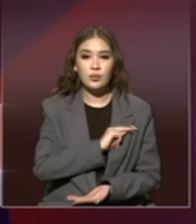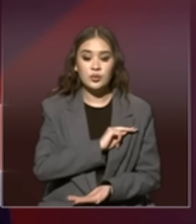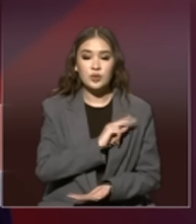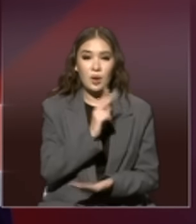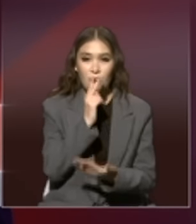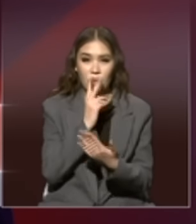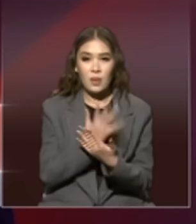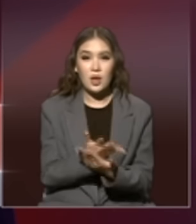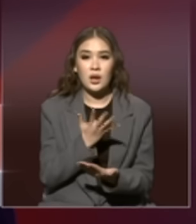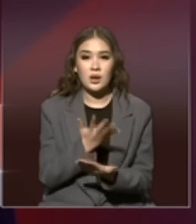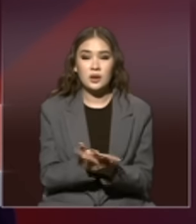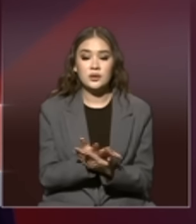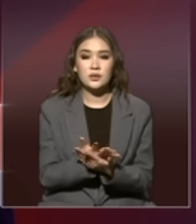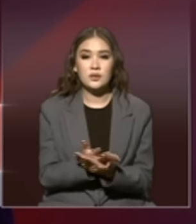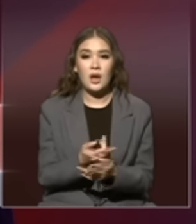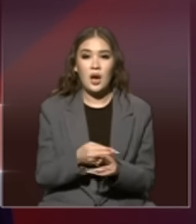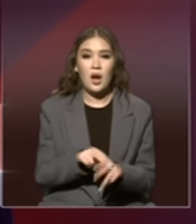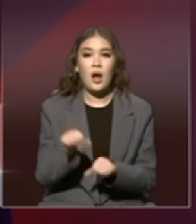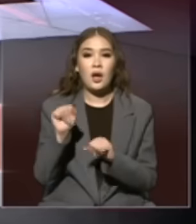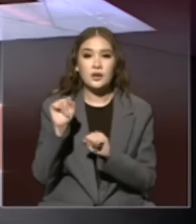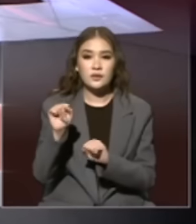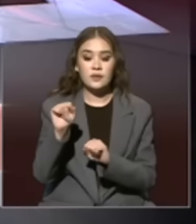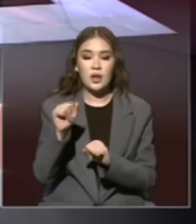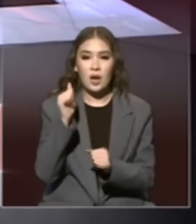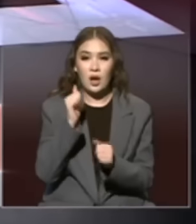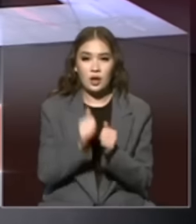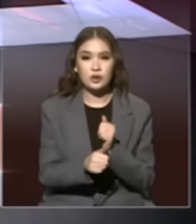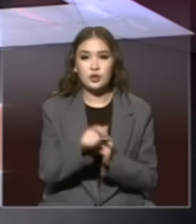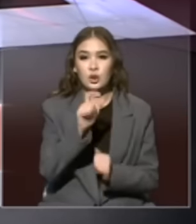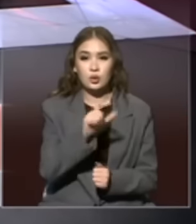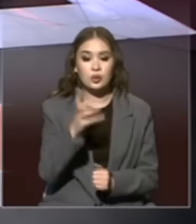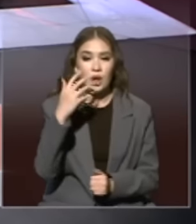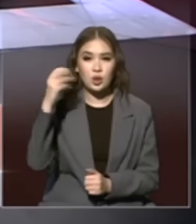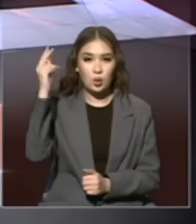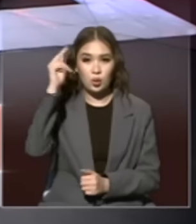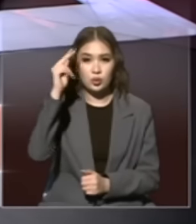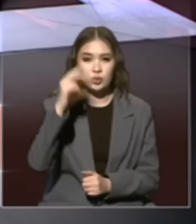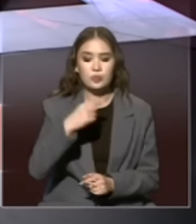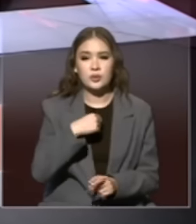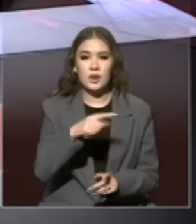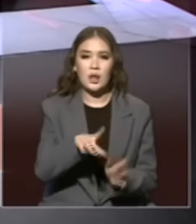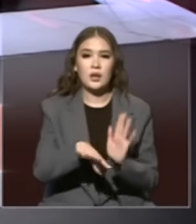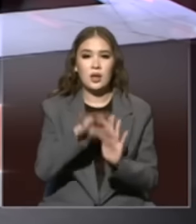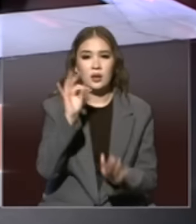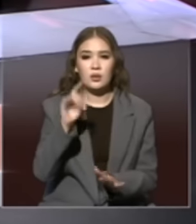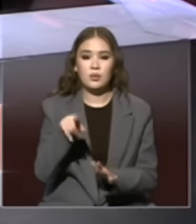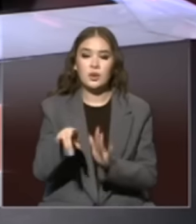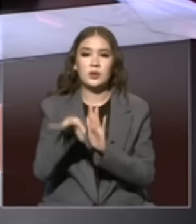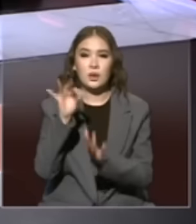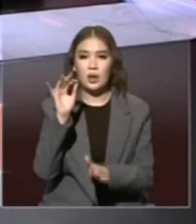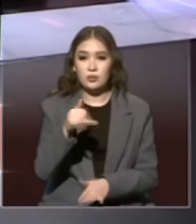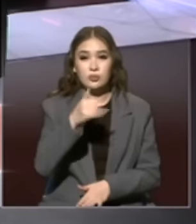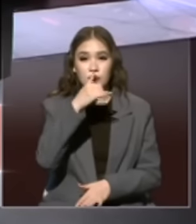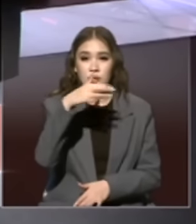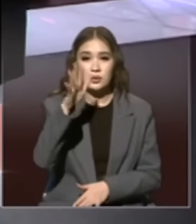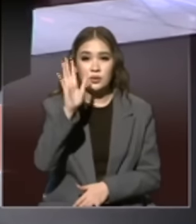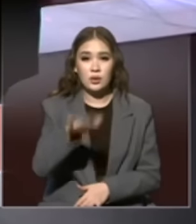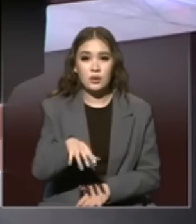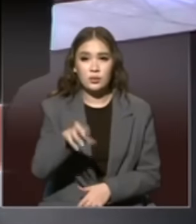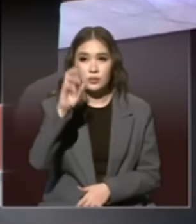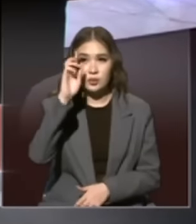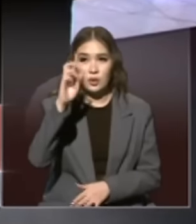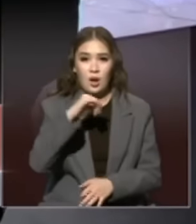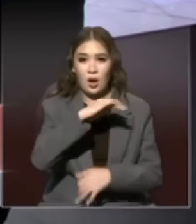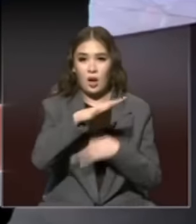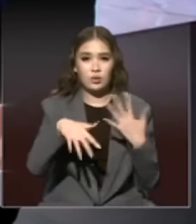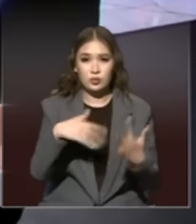мамандығын. Біз енді адвокат оқыған, әр адам заңгер оқыған кезде мен мынаны таңдаймын немесе мынаны таңдаймын, біздің мемлекетте хаос болып кететін